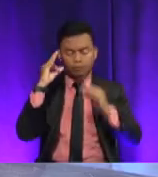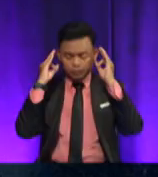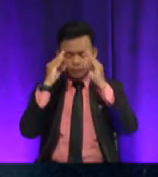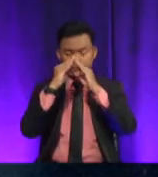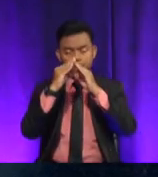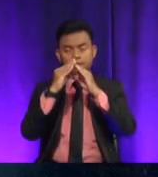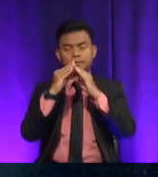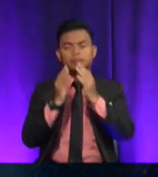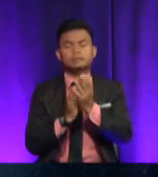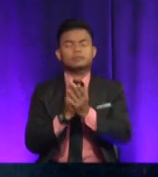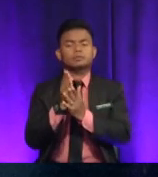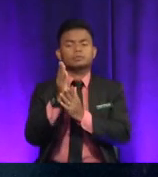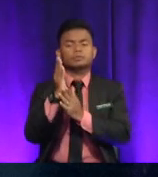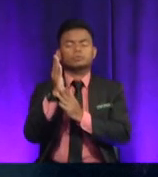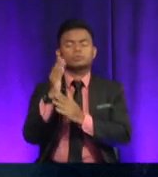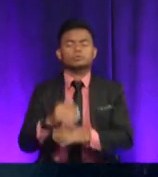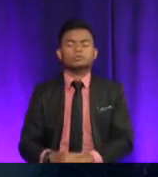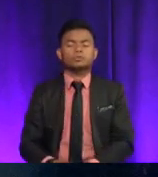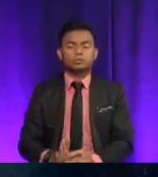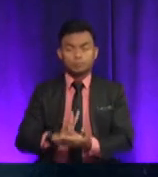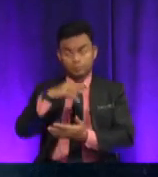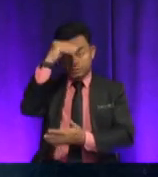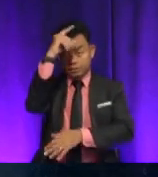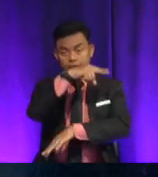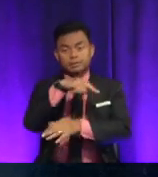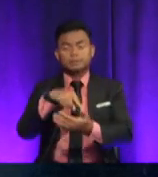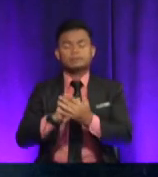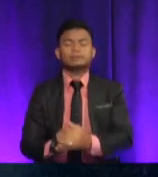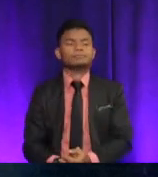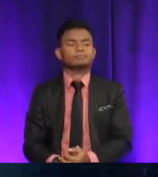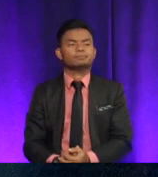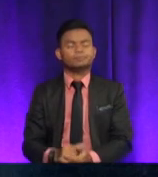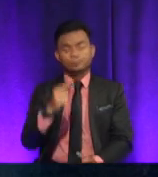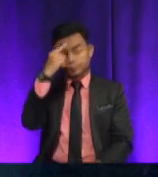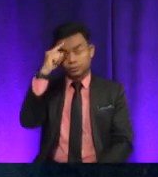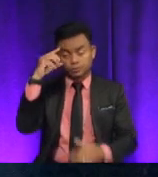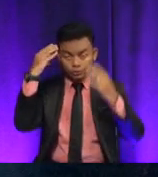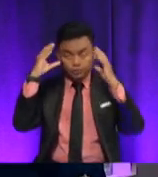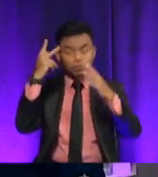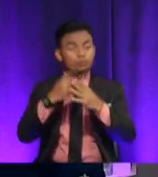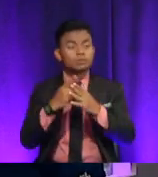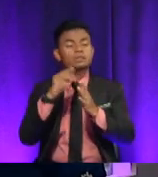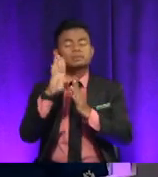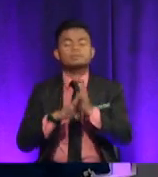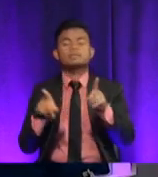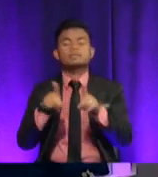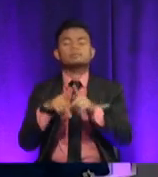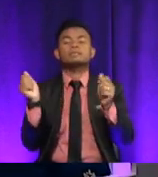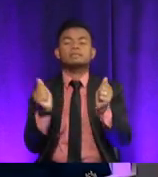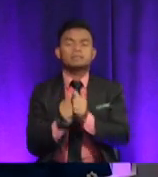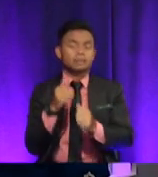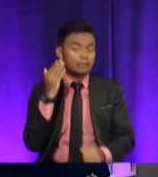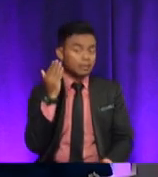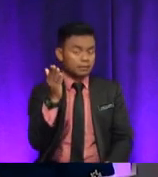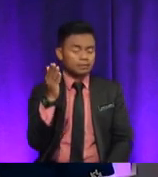kita akan meneruskan lagi sesi pembelajaran kita pada petang ini untuk anda dan pada petang ini eee kita